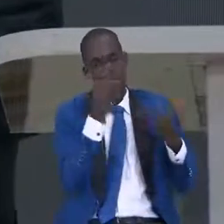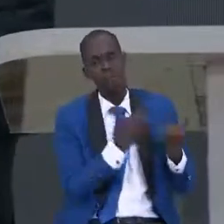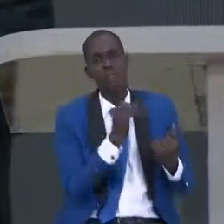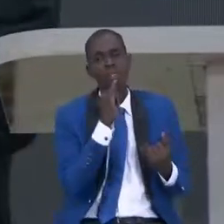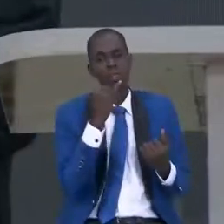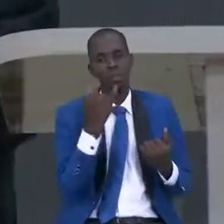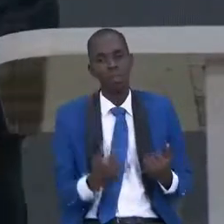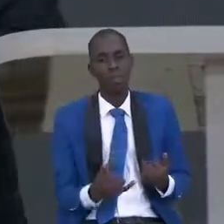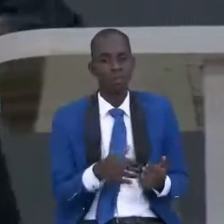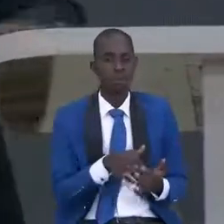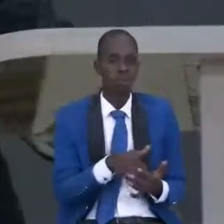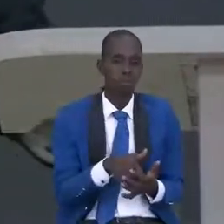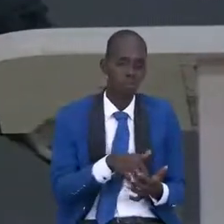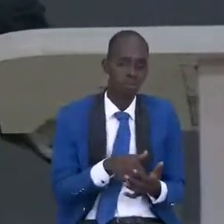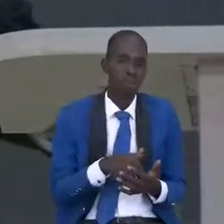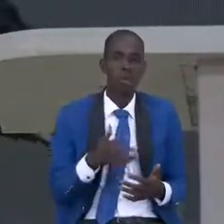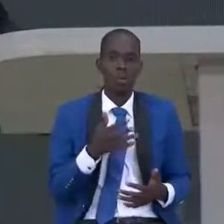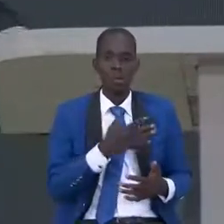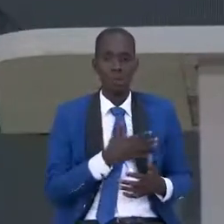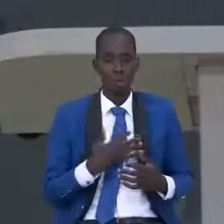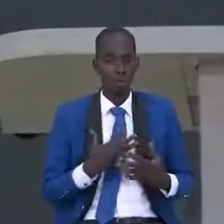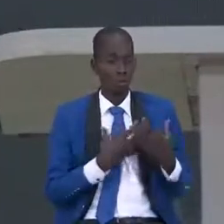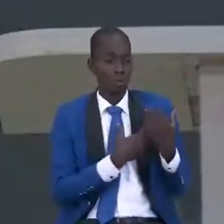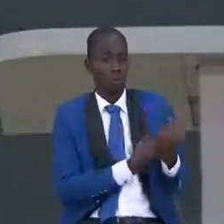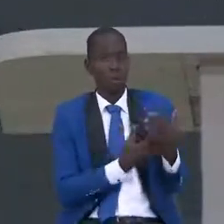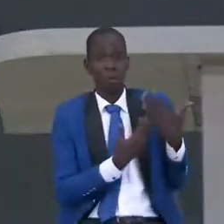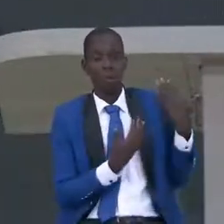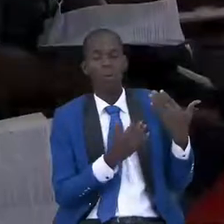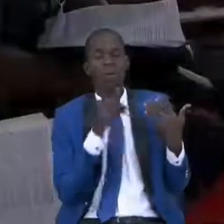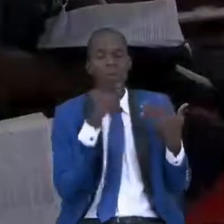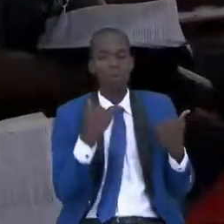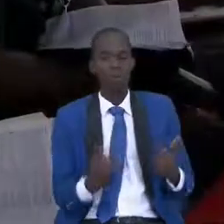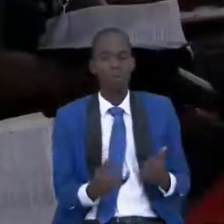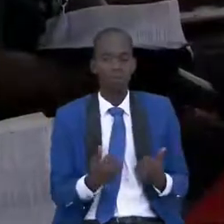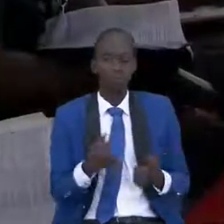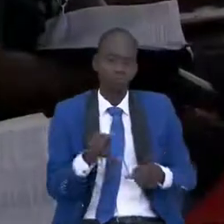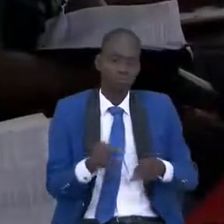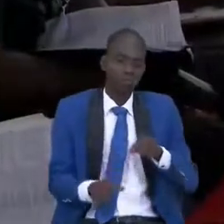ma confiance tremblote, tu ne vas pas trembler.